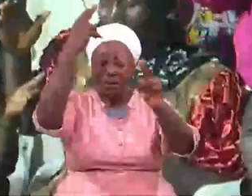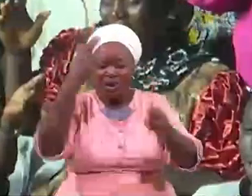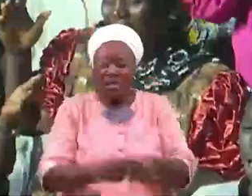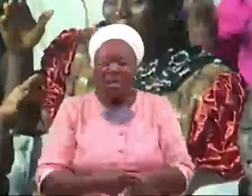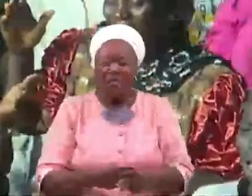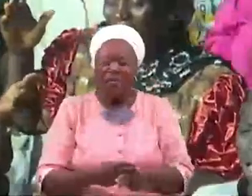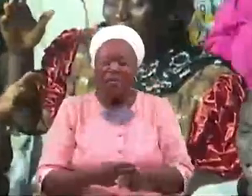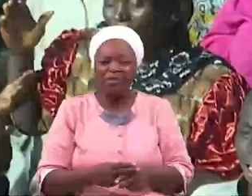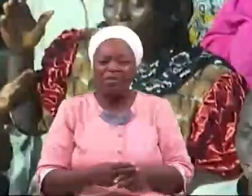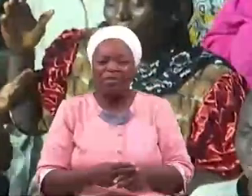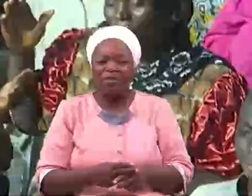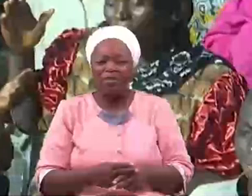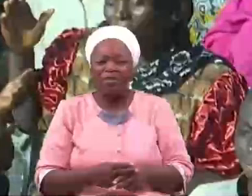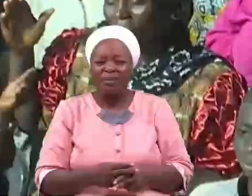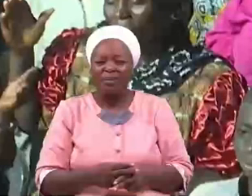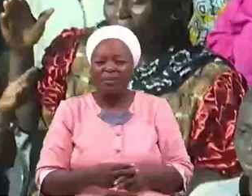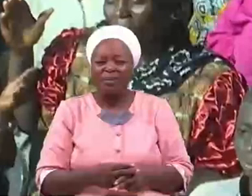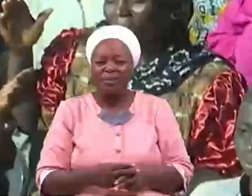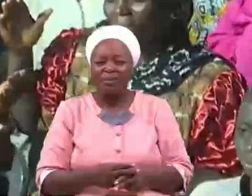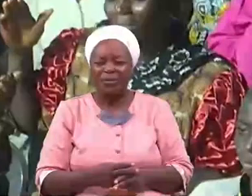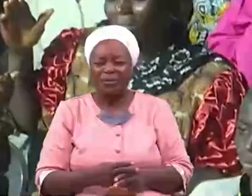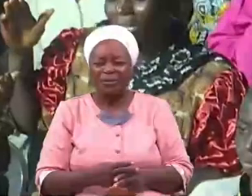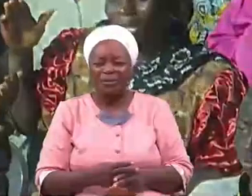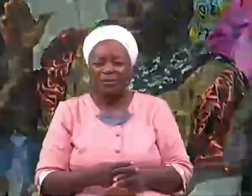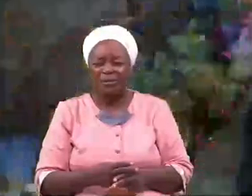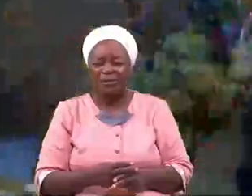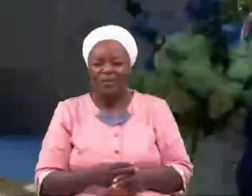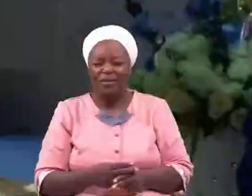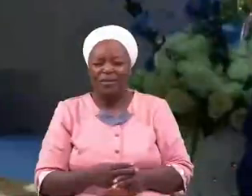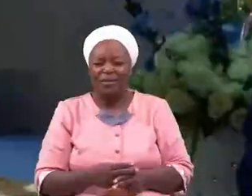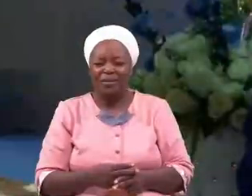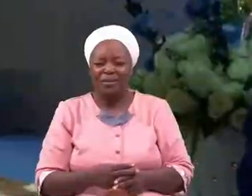Ce soir, vous l'avez au nom de Jésus-Christ.